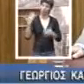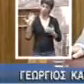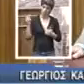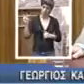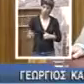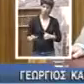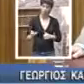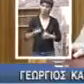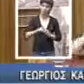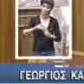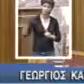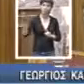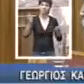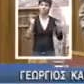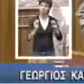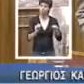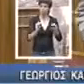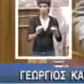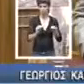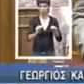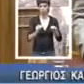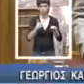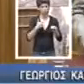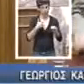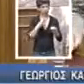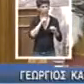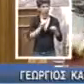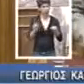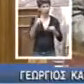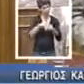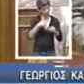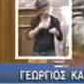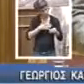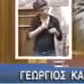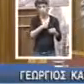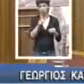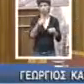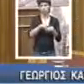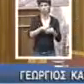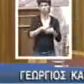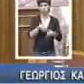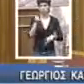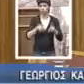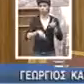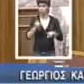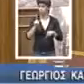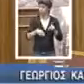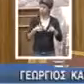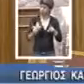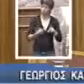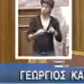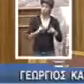Και αυτό είναι όφελος. Και εγώ ανήκω σε αυτήν την κατηγορία, θέλω να πιστεύω. Υπάρχουν όμως οι εξαιρετικά